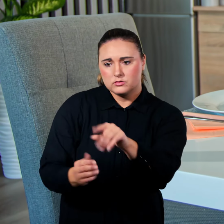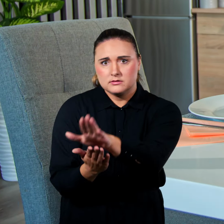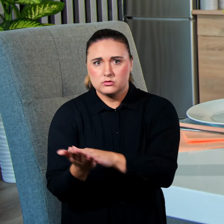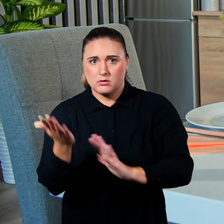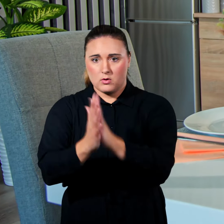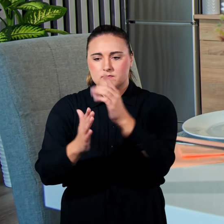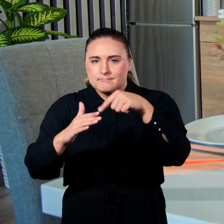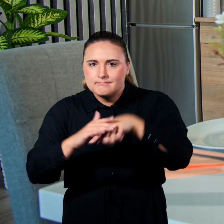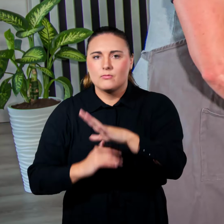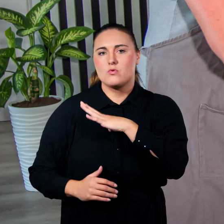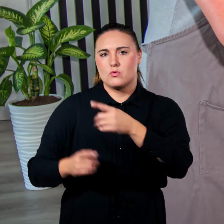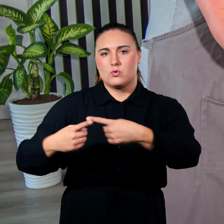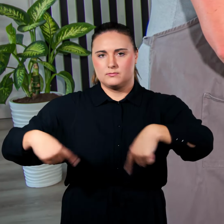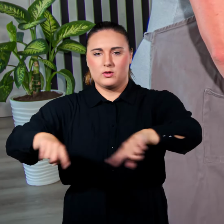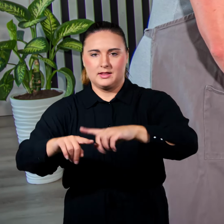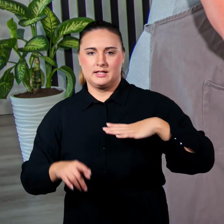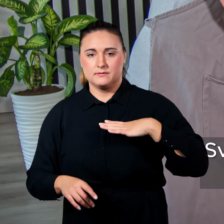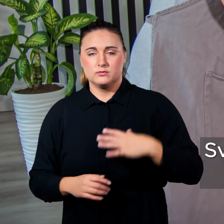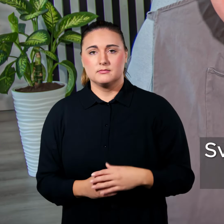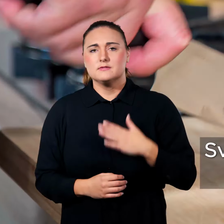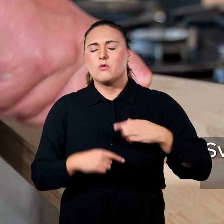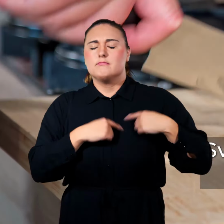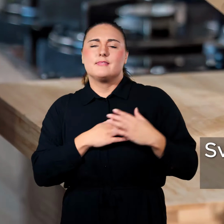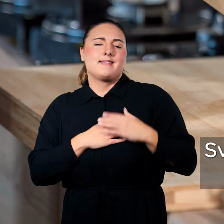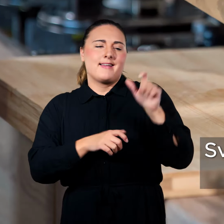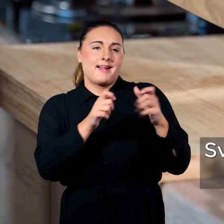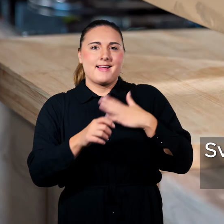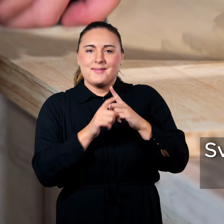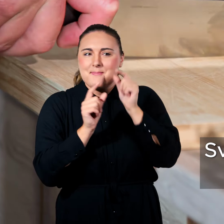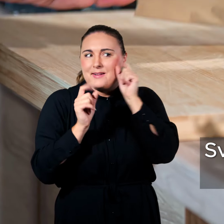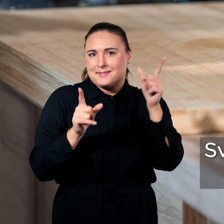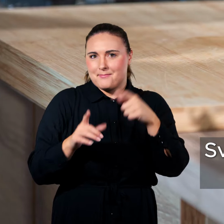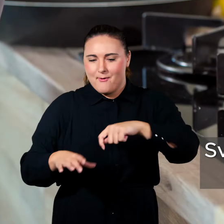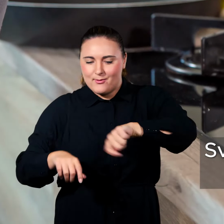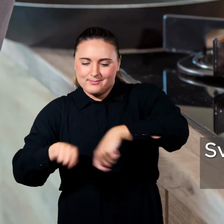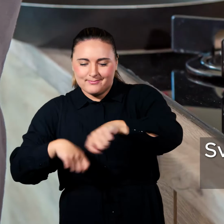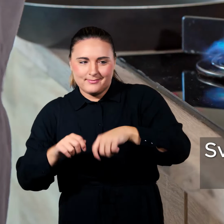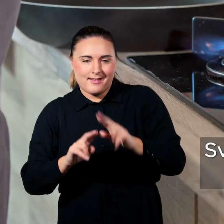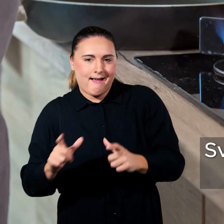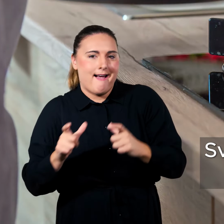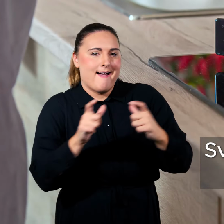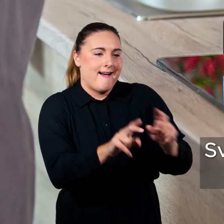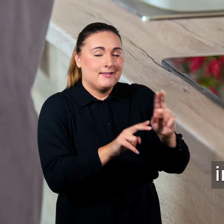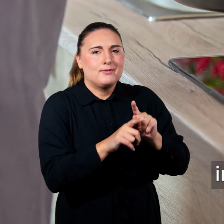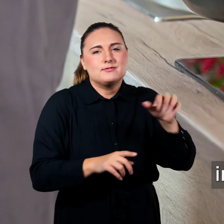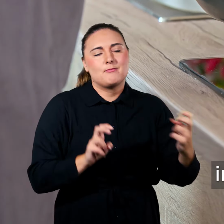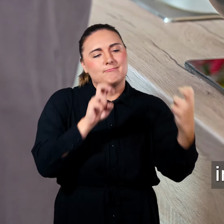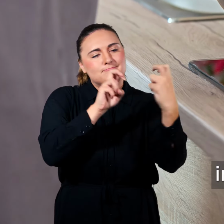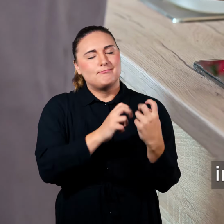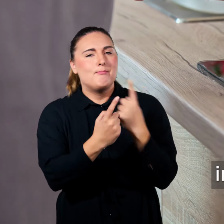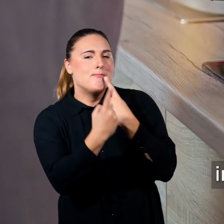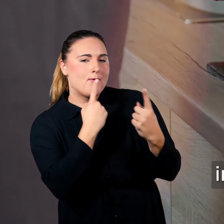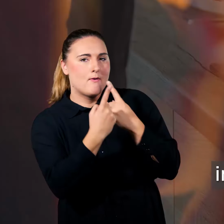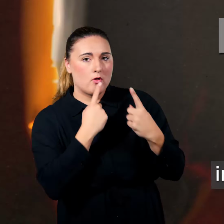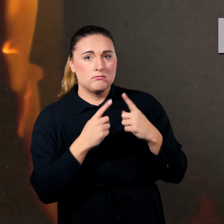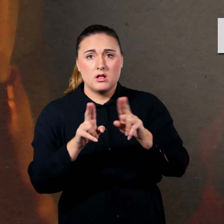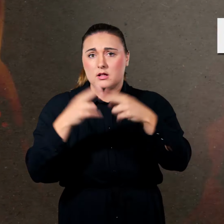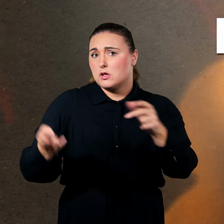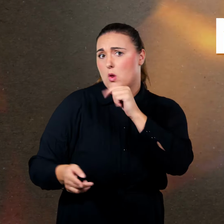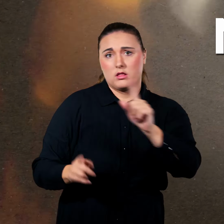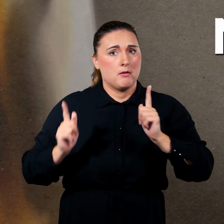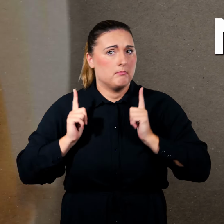Gašenje začetnega požara v gospodinstvu. Svoje najdražje radi presenetimo s kulinaričnim razvajanjem in si vzamemo čas za